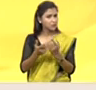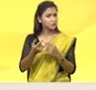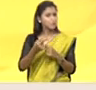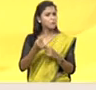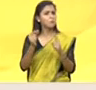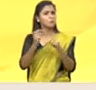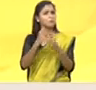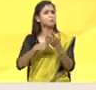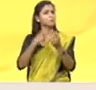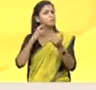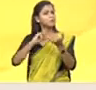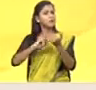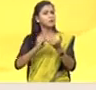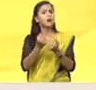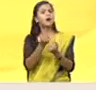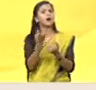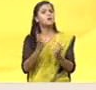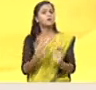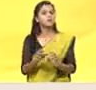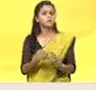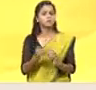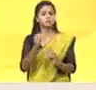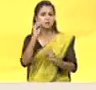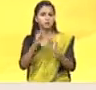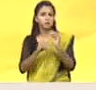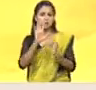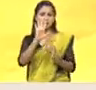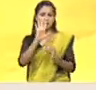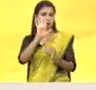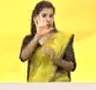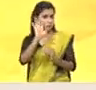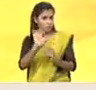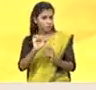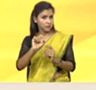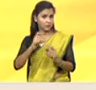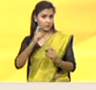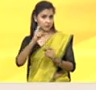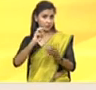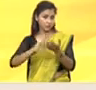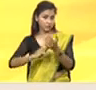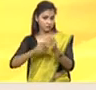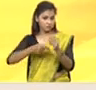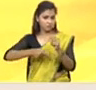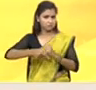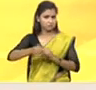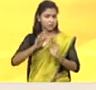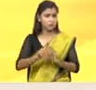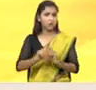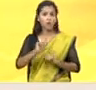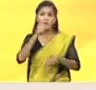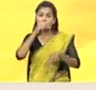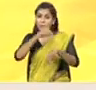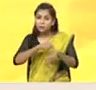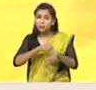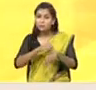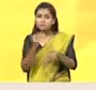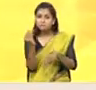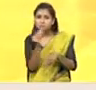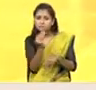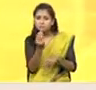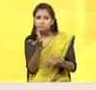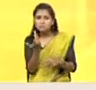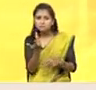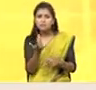है। सर, हम लेस देन 50 सेंटीमीटर के रेजोल्यूशन तक जा पाएंगे और हम एक बार में